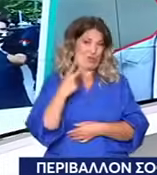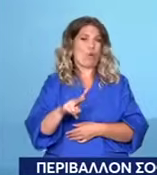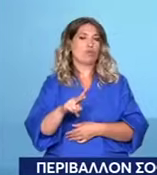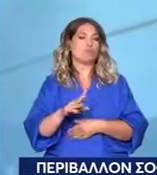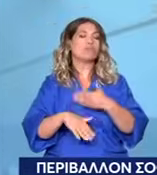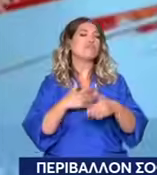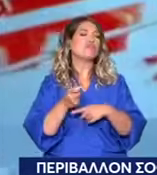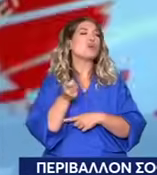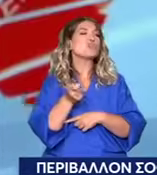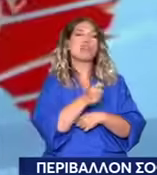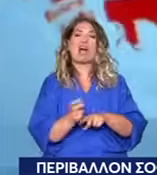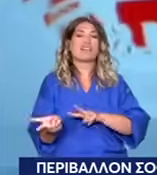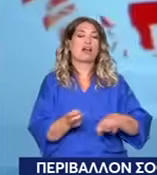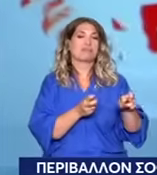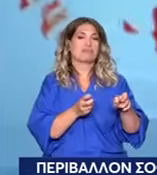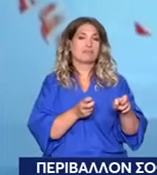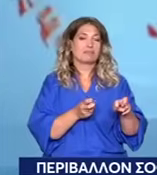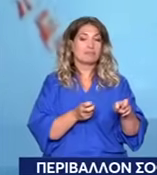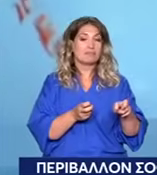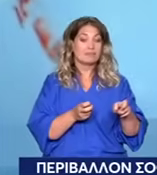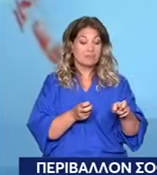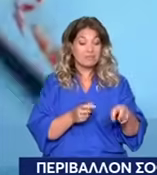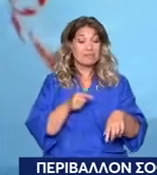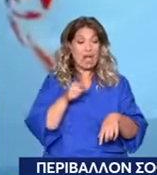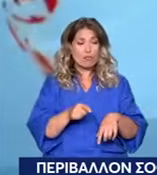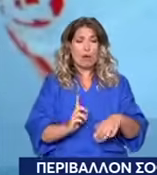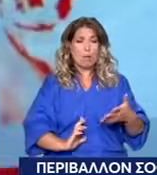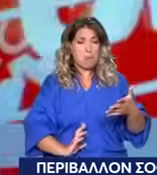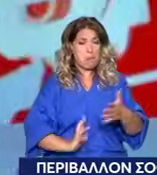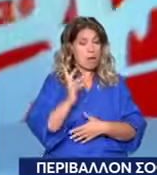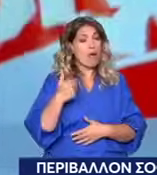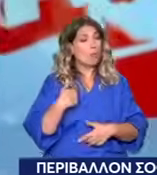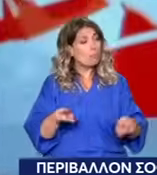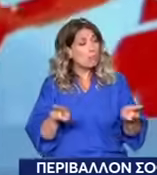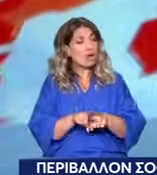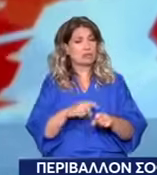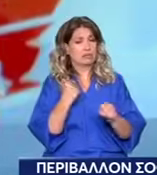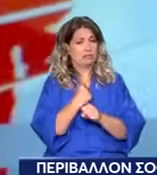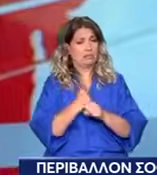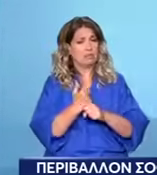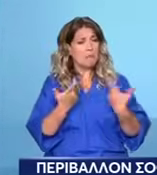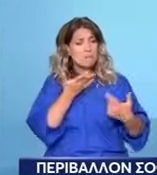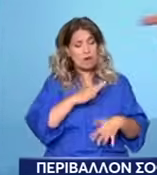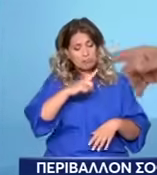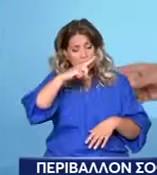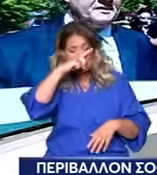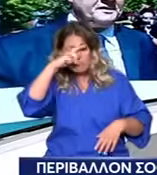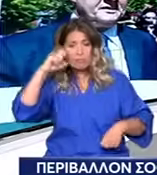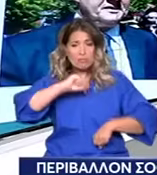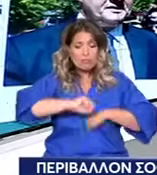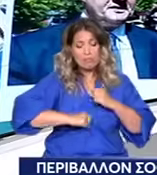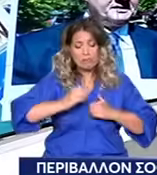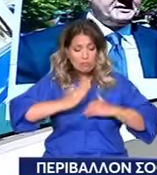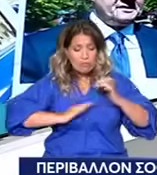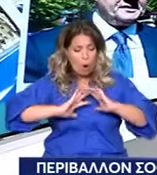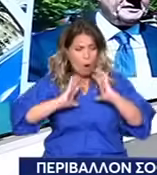με τον τρόπο της, αυτά που έκανε ο Λίτρας τα κάναμε μαζί. Ήμουν και εγώ εκεί και χτίσαμε αυτήν την, όπως λέω, συνεργάτη της